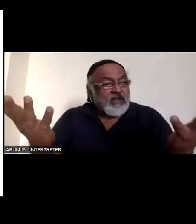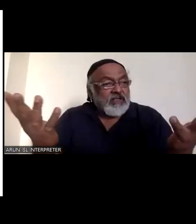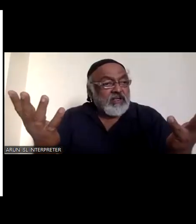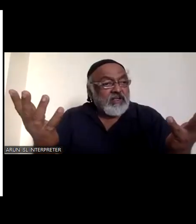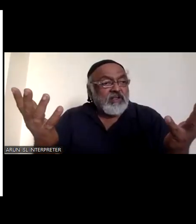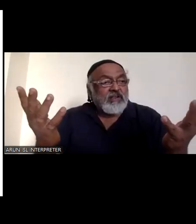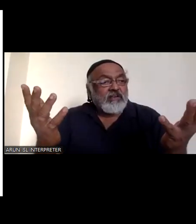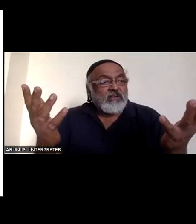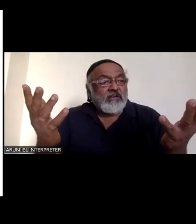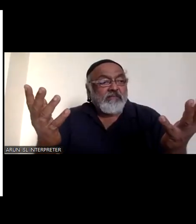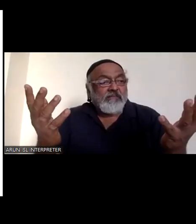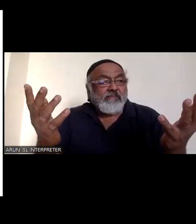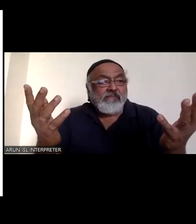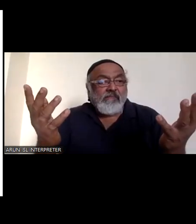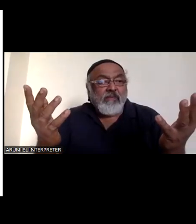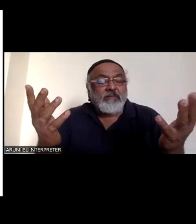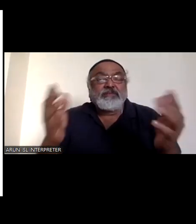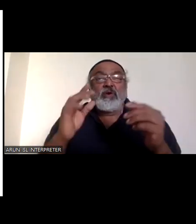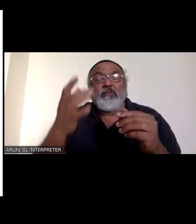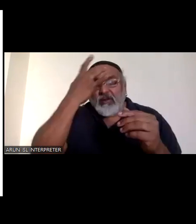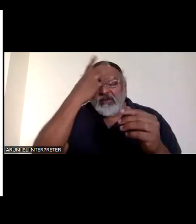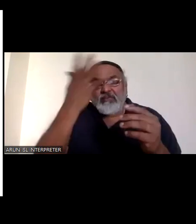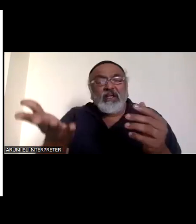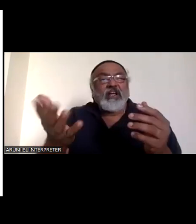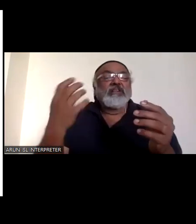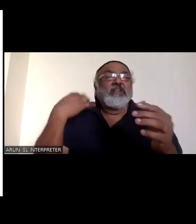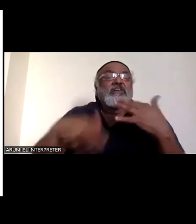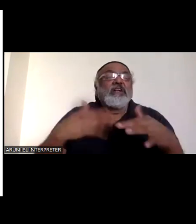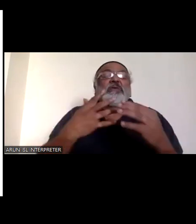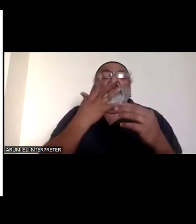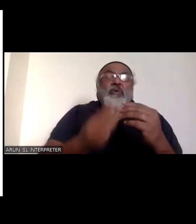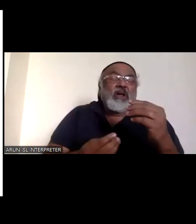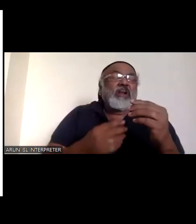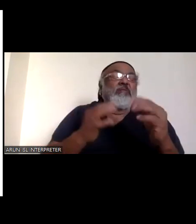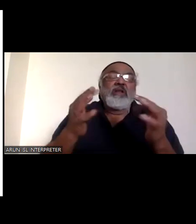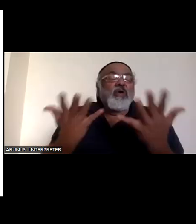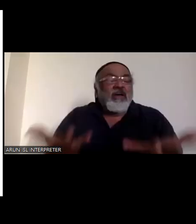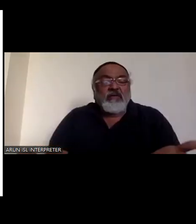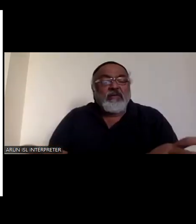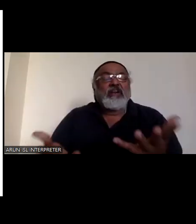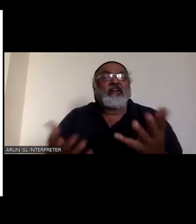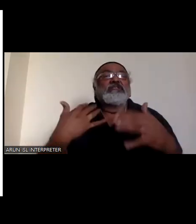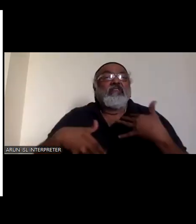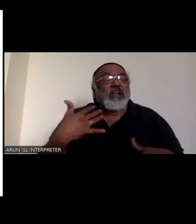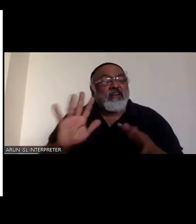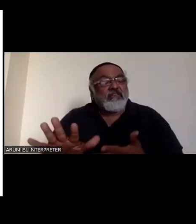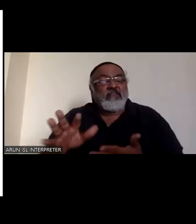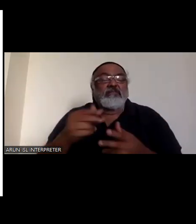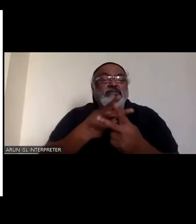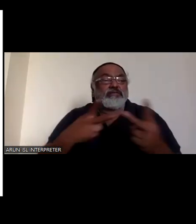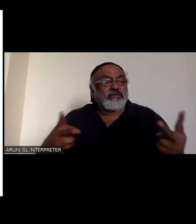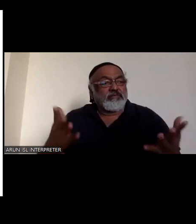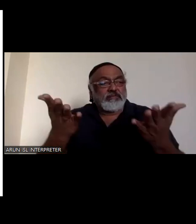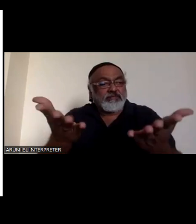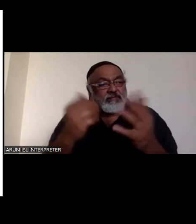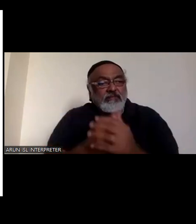हैं कि भाई वहां दिक्कत है, परेशानी है, गरीबी है, इस तरह की बातों को अपने सामने रखा है जो आपने